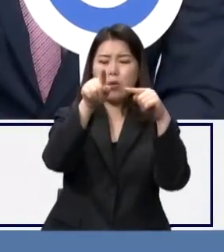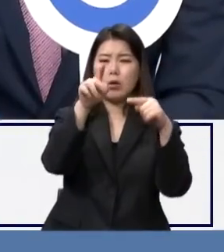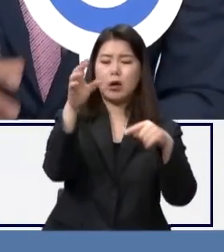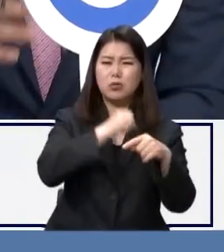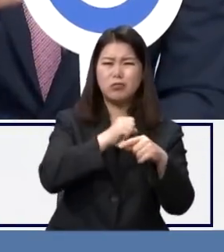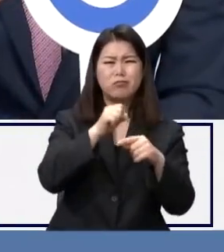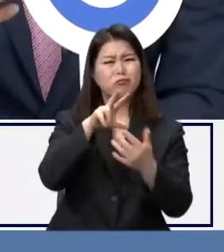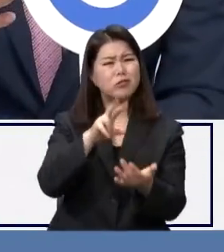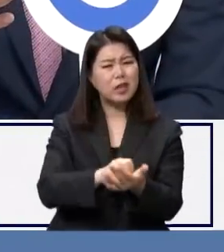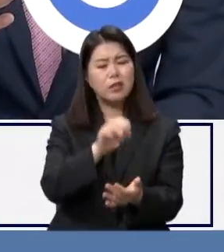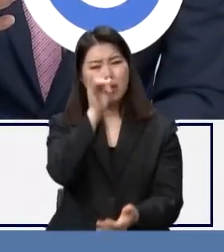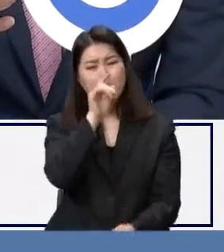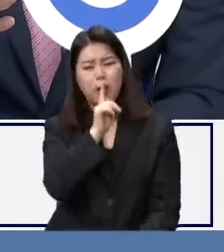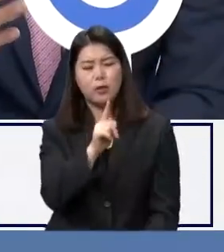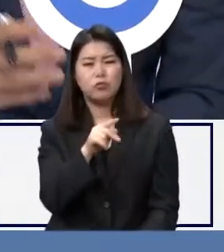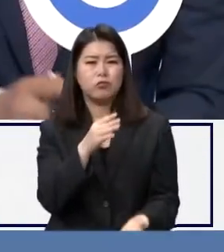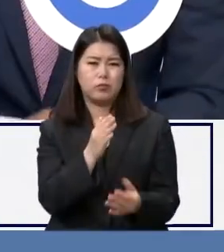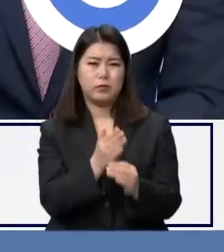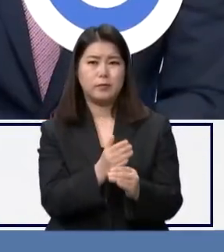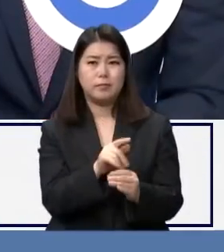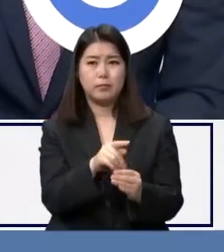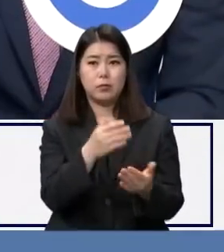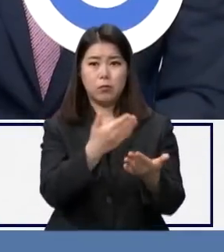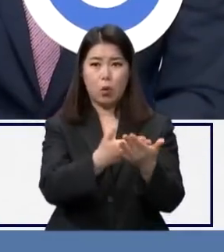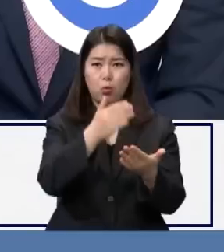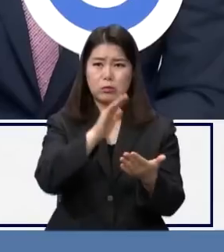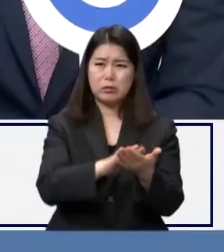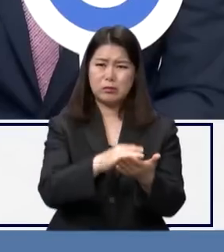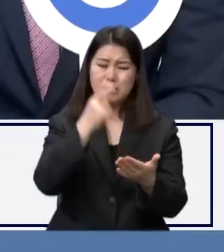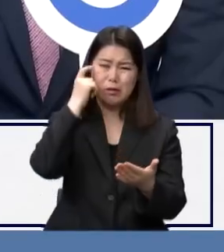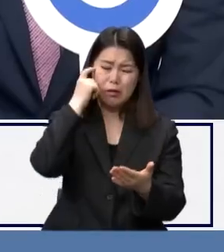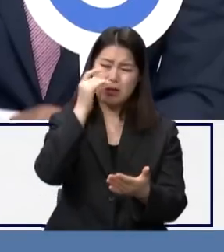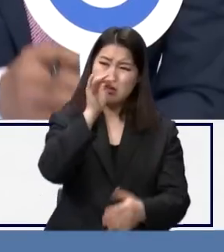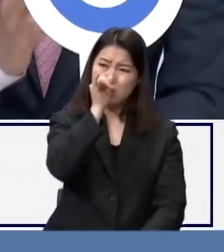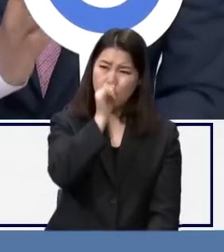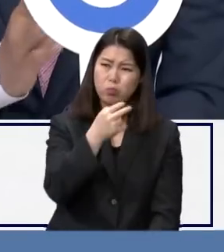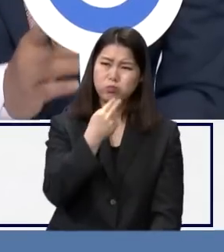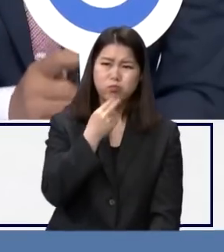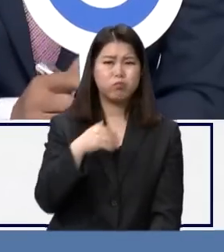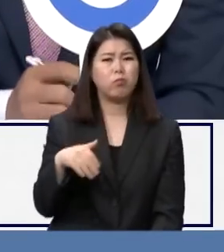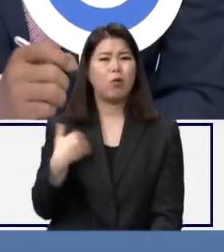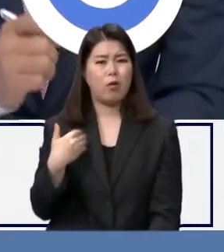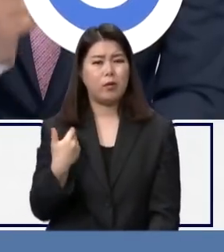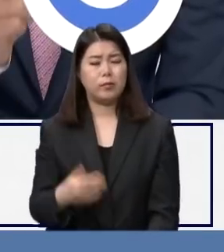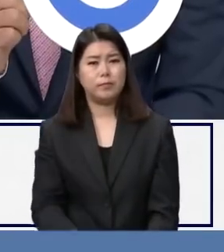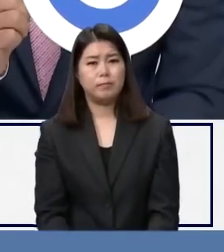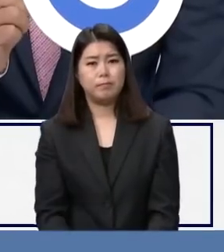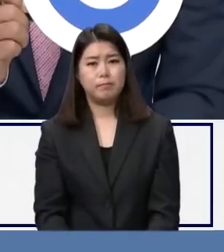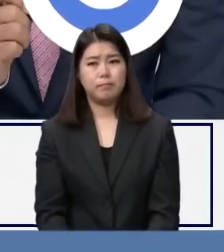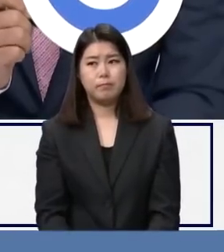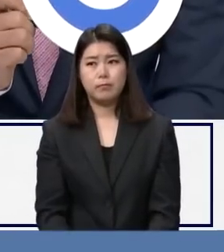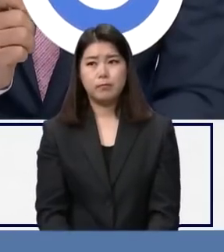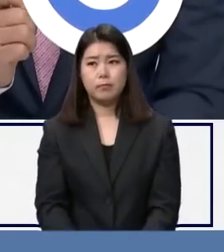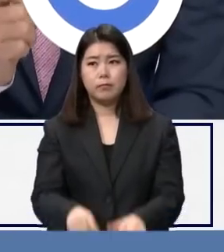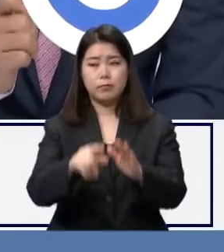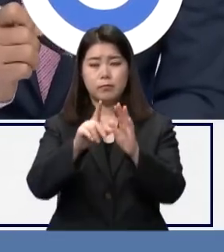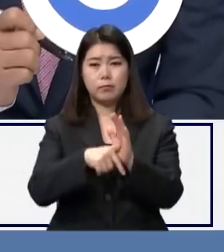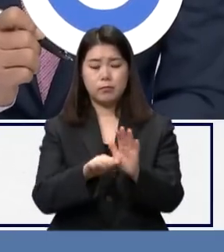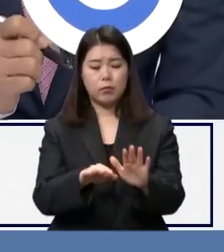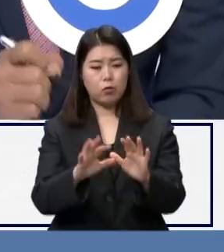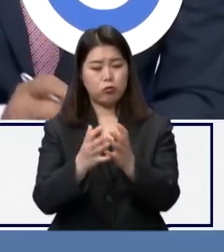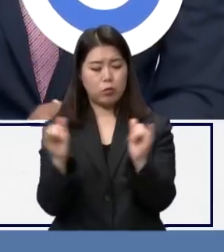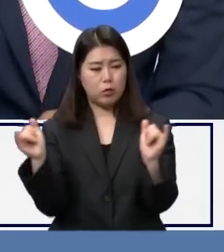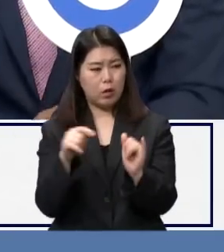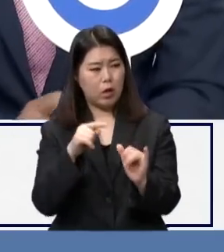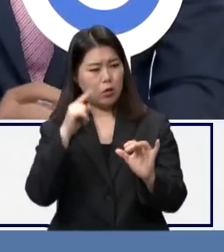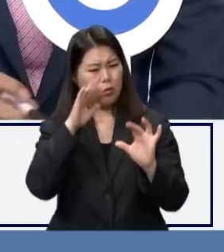이 그러다 보면 우리는 여기에 대해서 민주당의 혁신 의지를 의심할 수밖에 없는 것이고요 그 과정에서 국민들이이 부분을 동의할